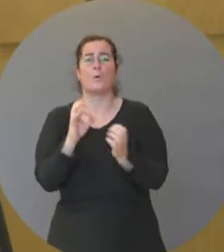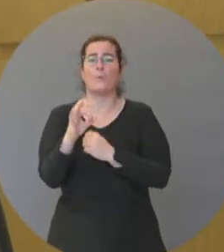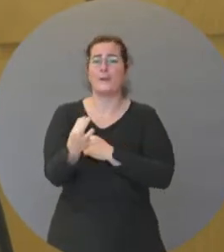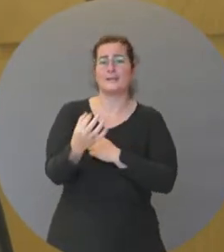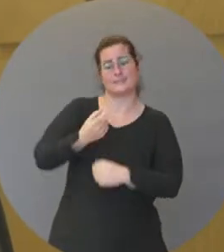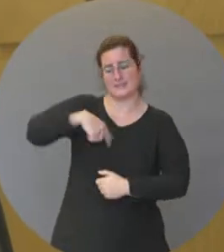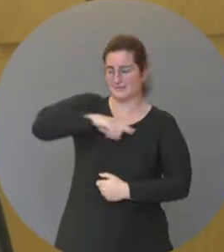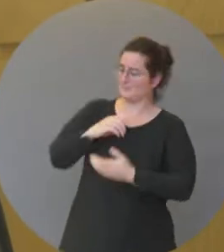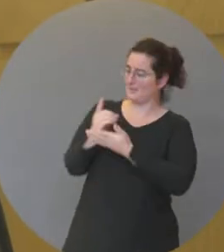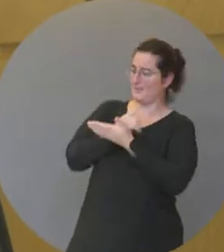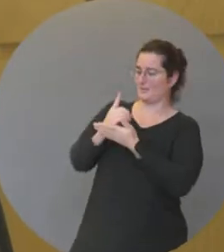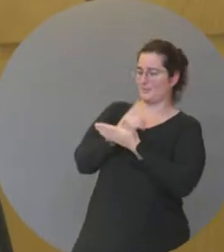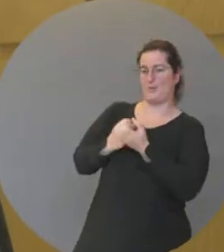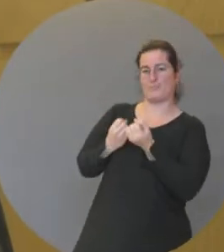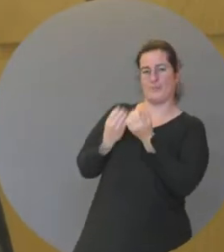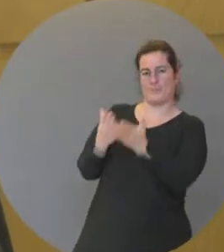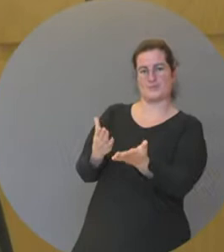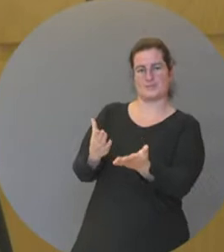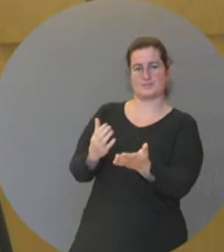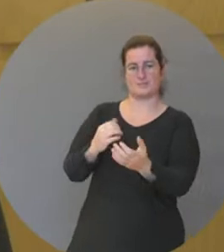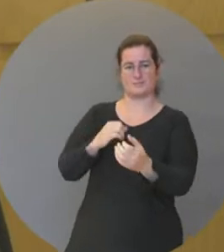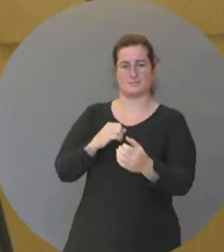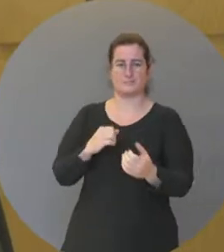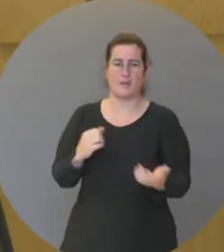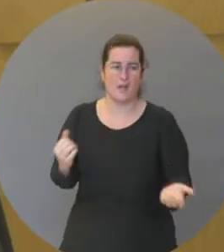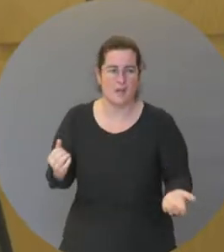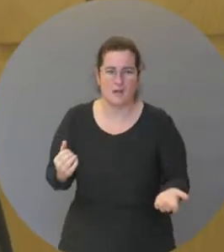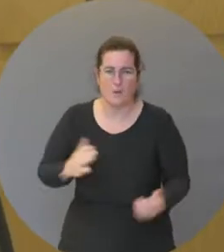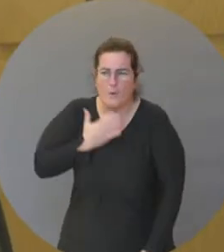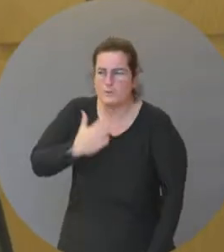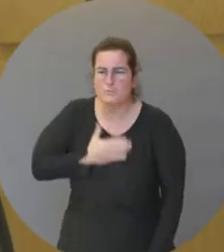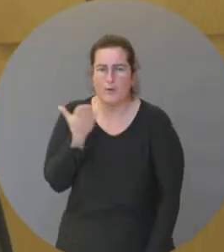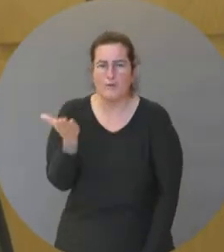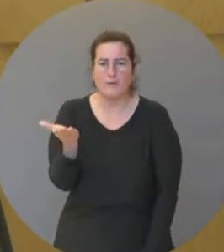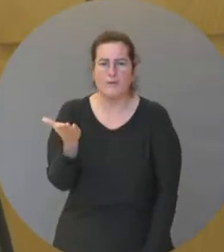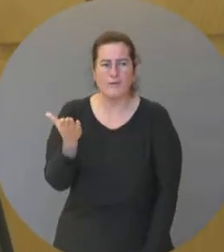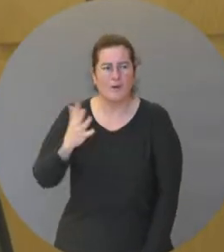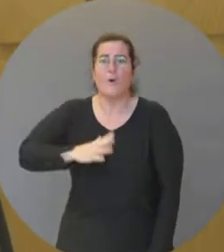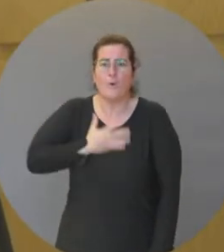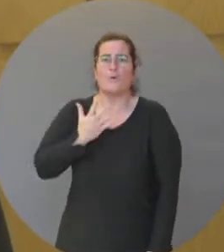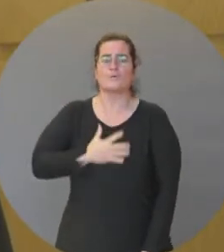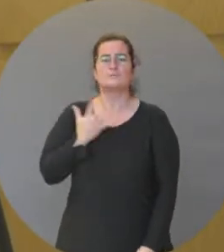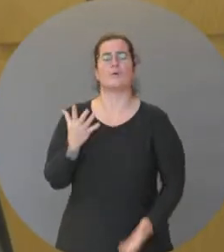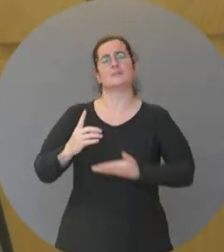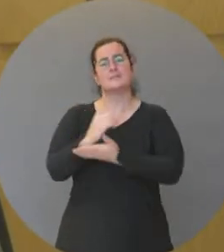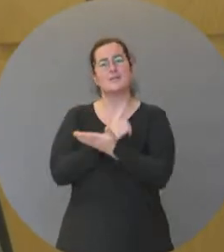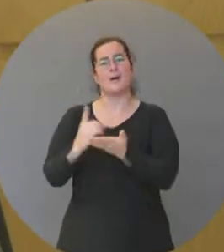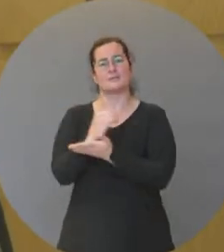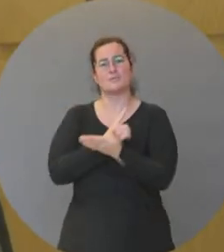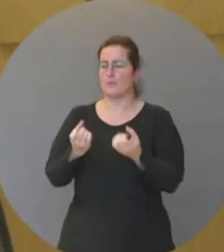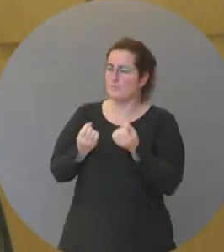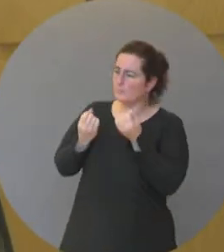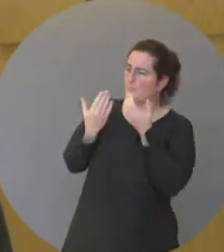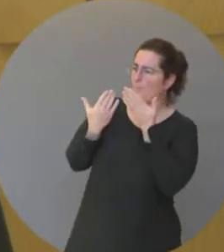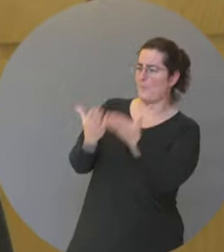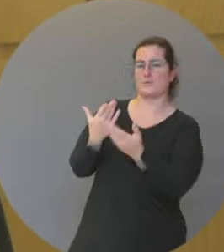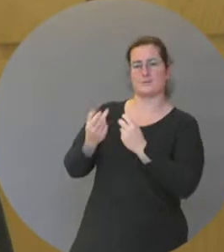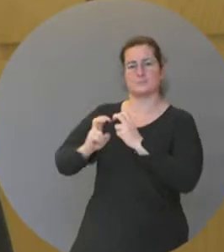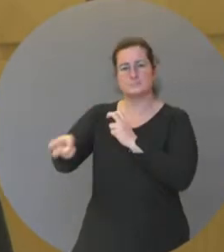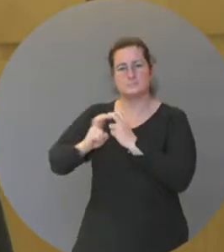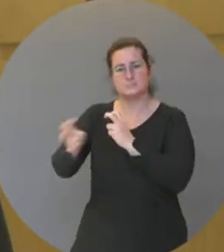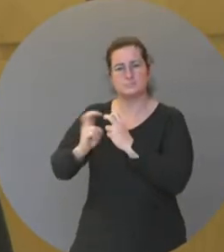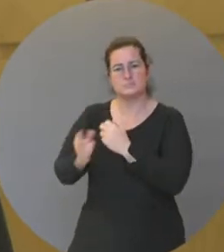département mais je dirais encore heureux encore heureux que notre département agisse pour